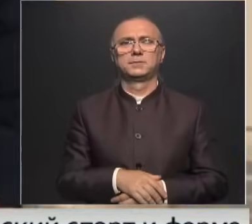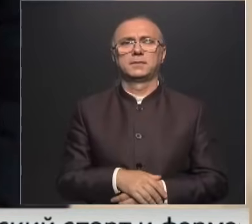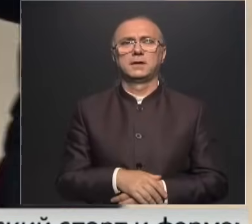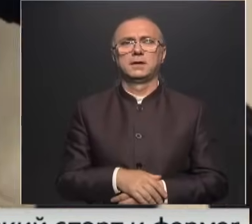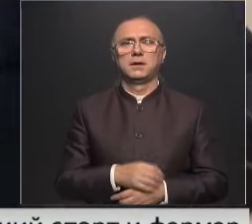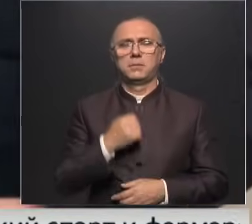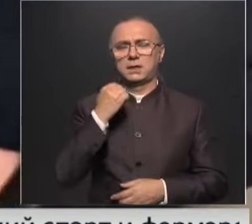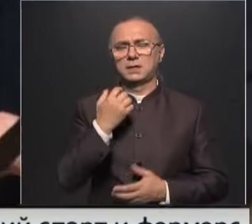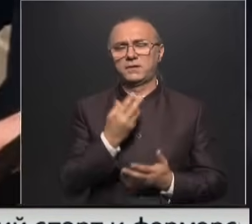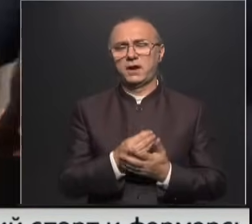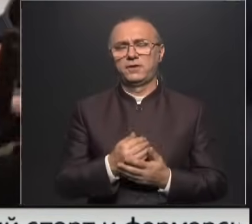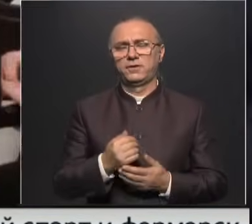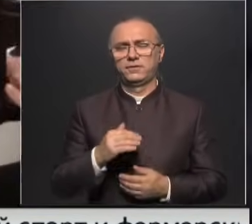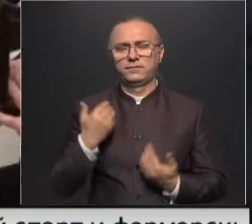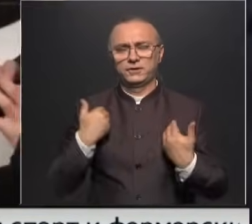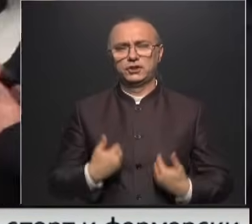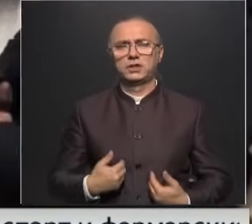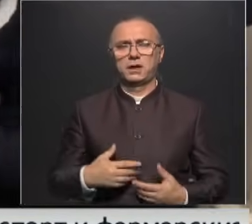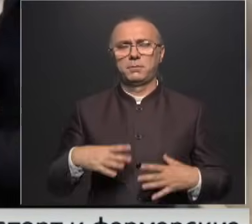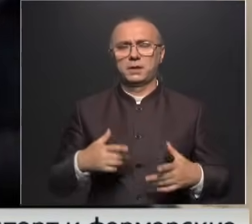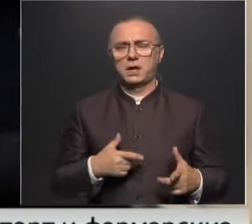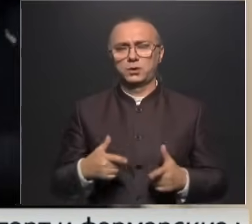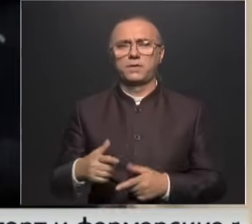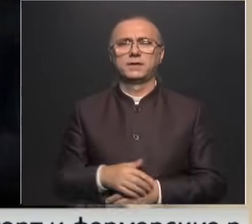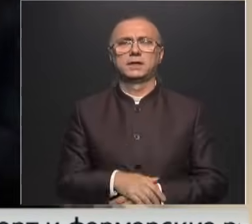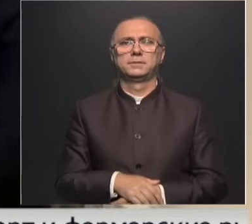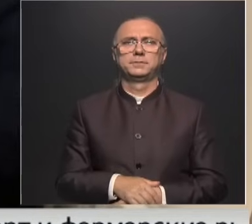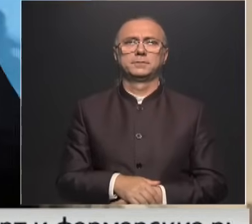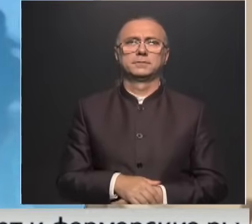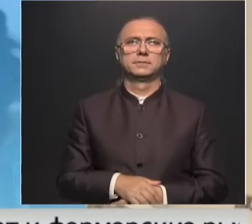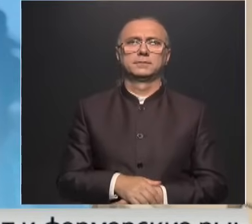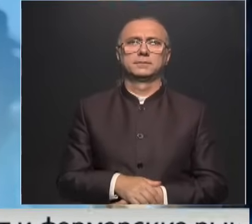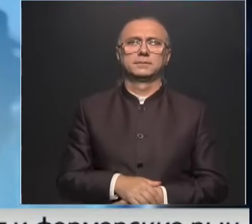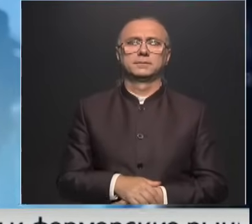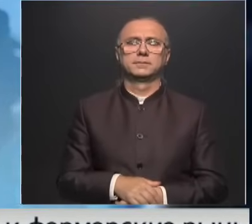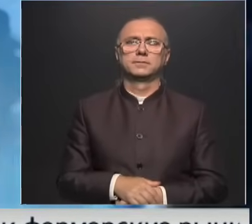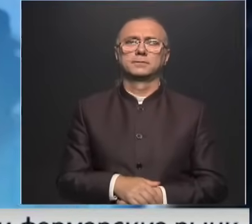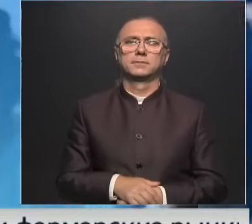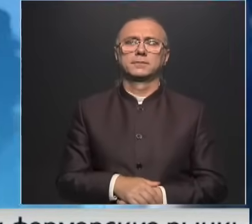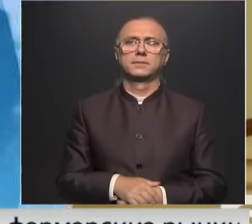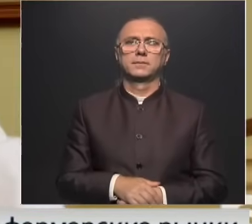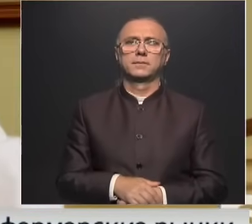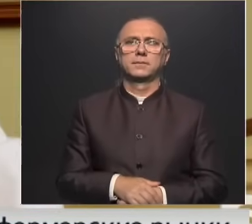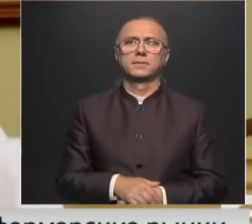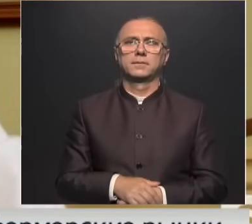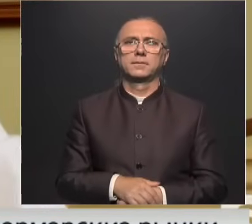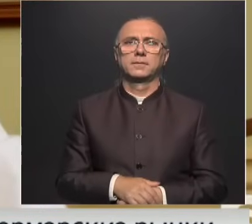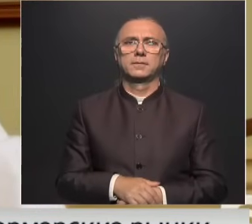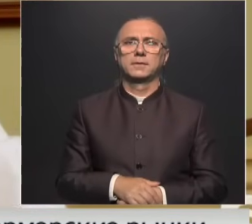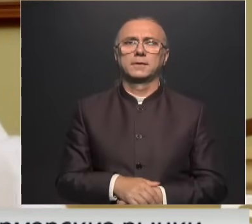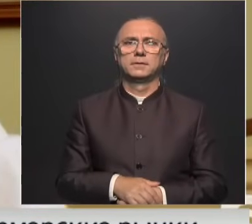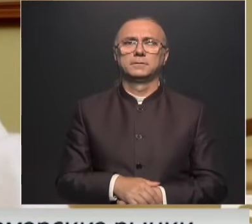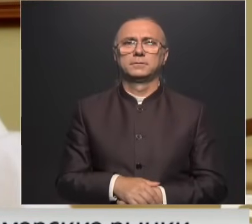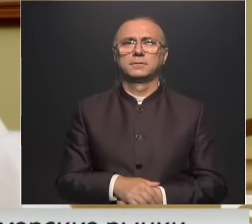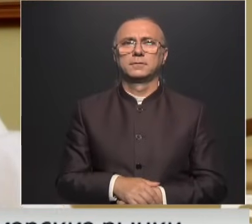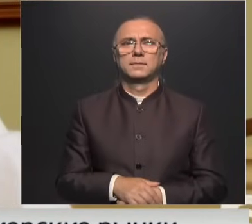физической подготовке и хорошей работе мастеров по протезированию. Потом был очень трогательный момент, когда мы приехали в